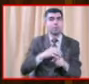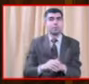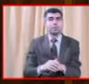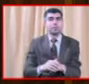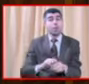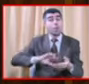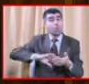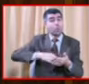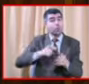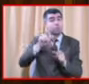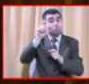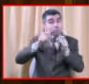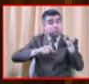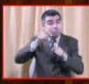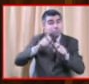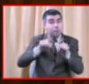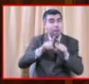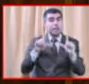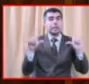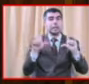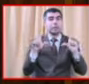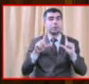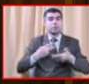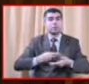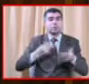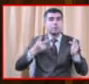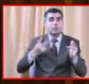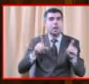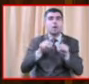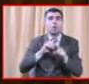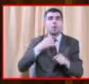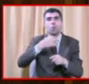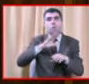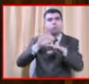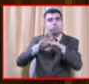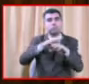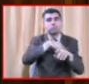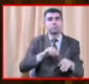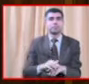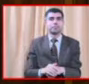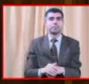إبلاغه للعموم بواسطة التلفزيون والإذاعة على وجه الخصوص، وسائل أخرى طبعا.